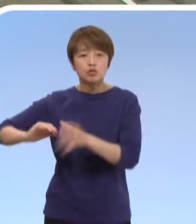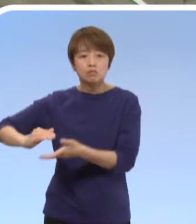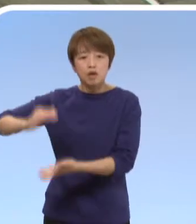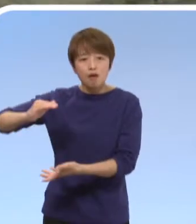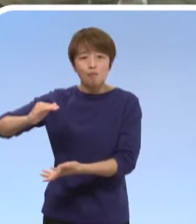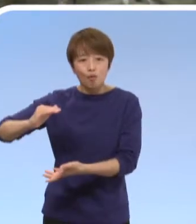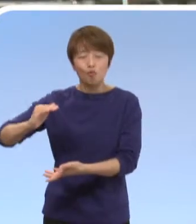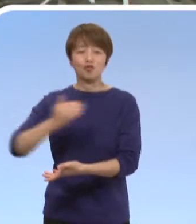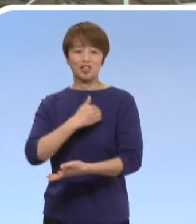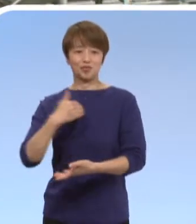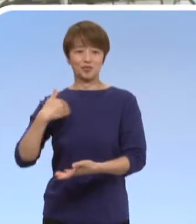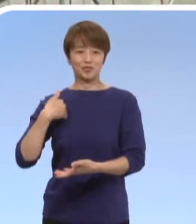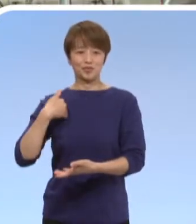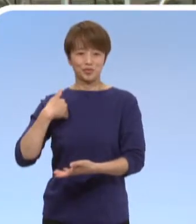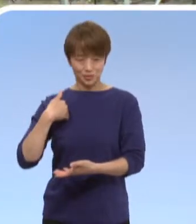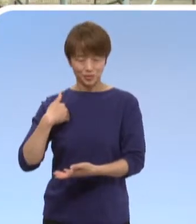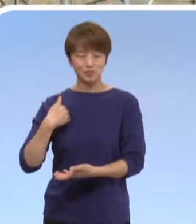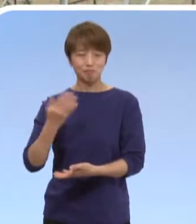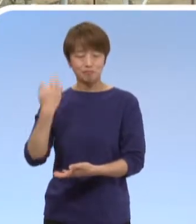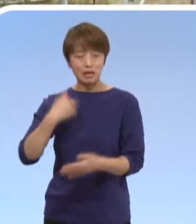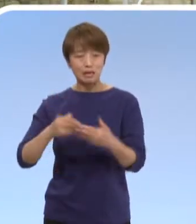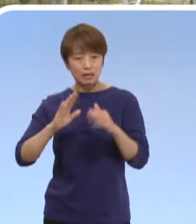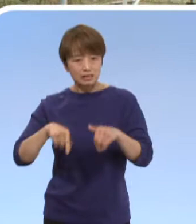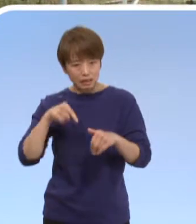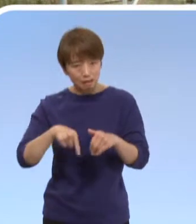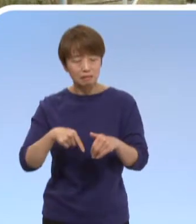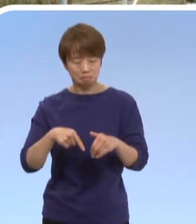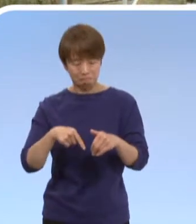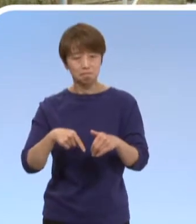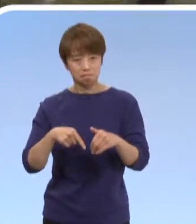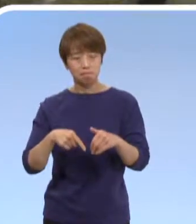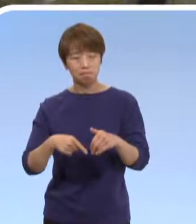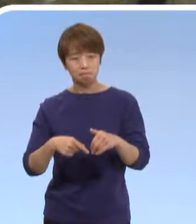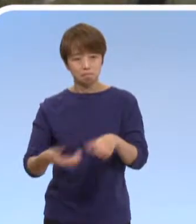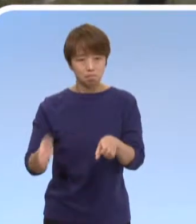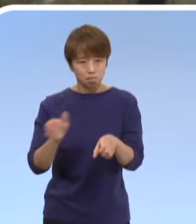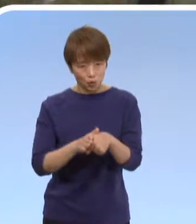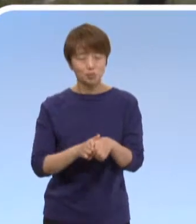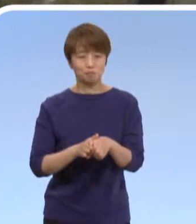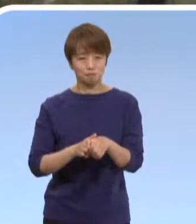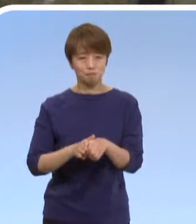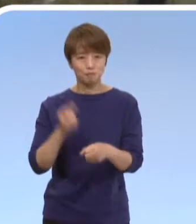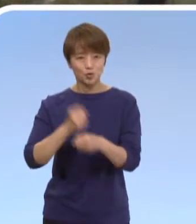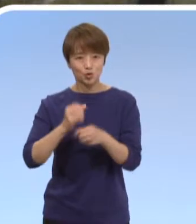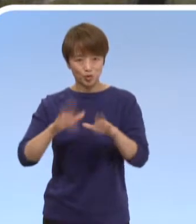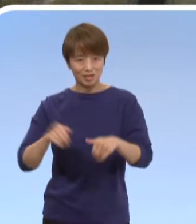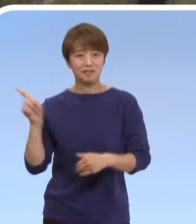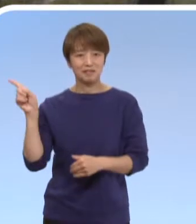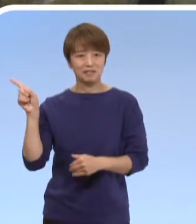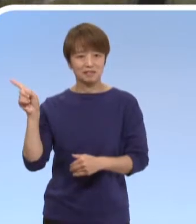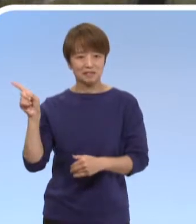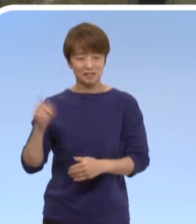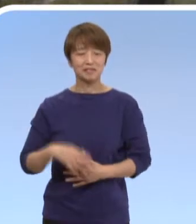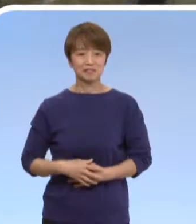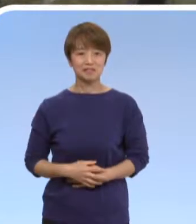ても安心だということもありますけども、まあ、 一度経験していることだけに高くしておこうということなんですね。 そうですね。